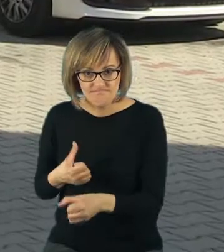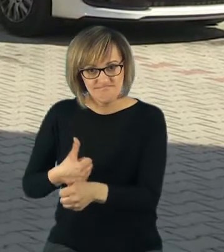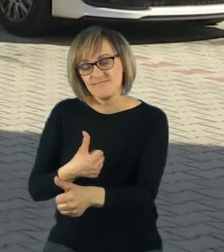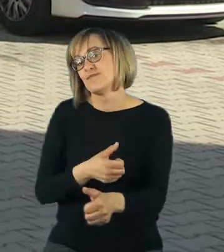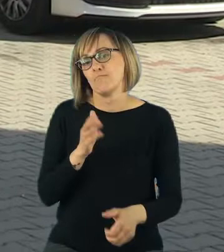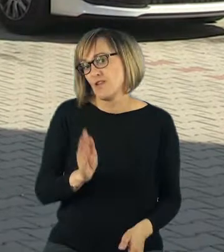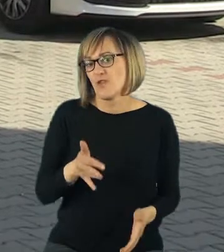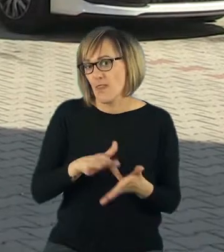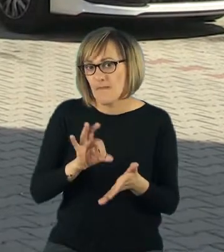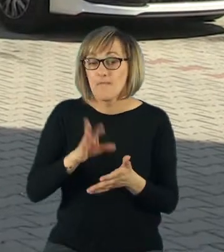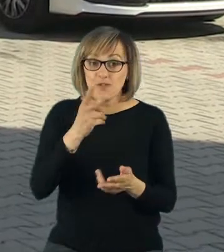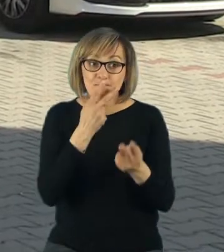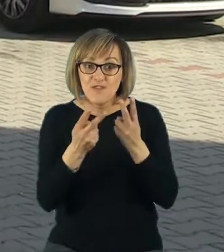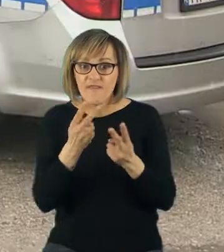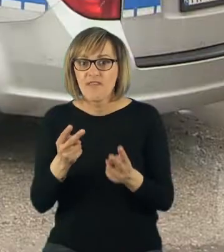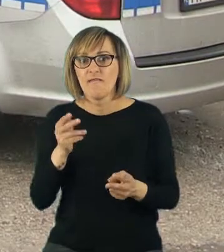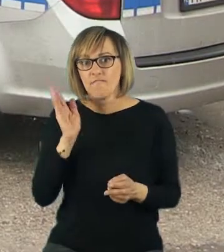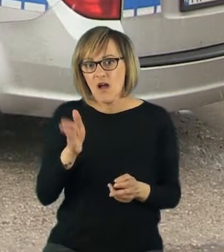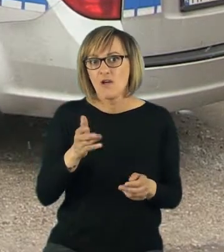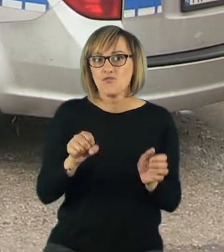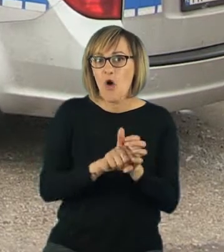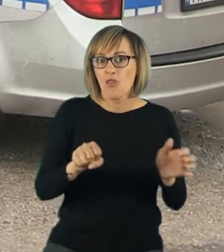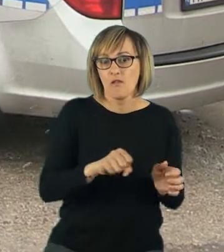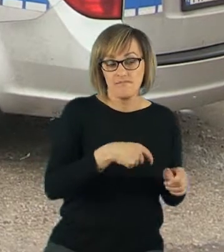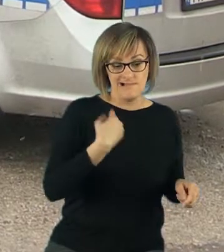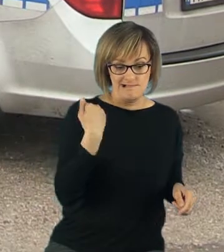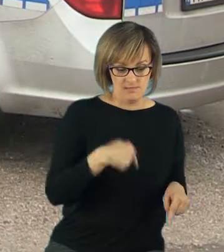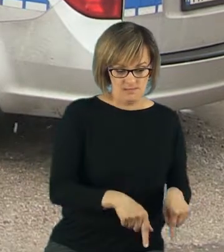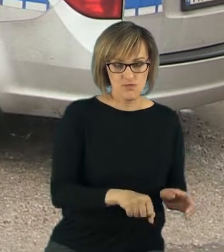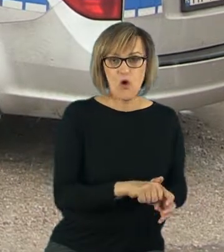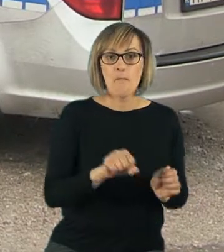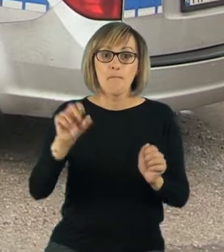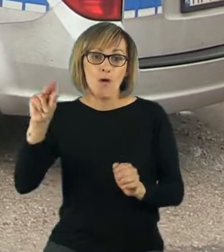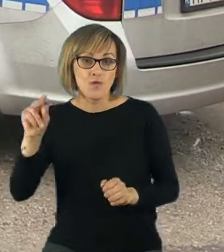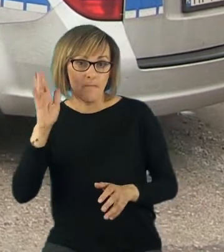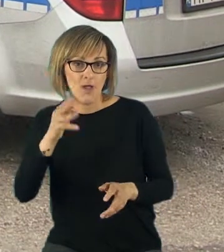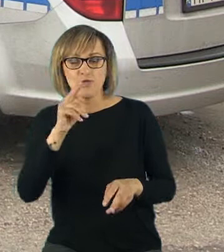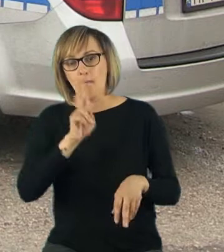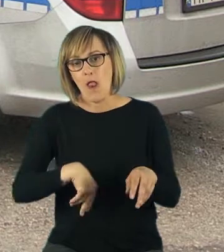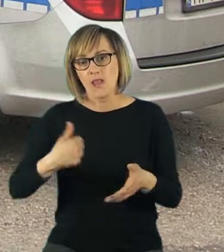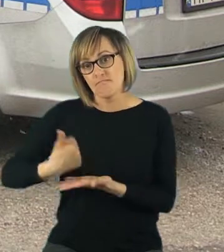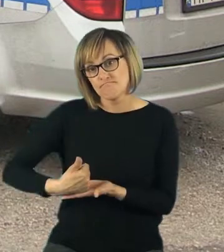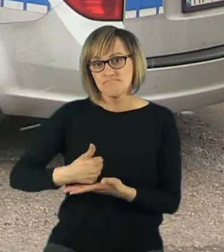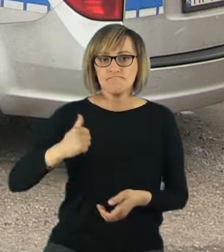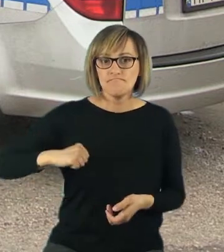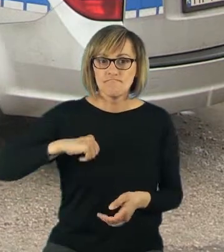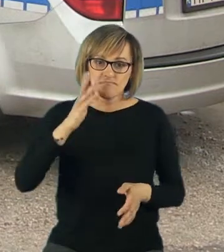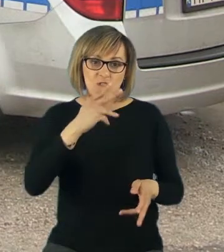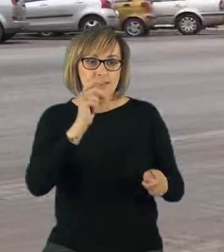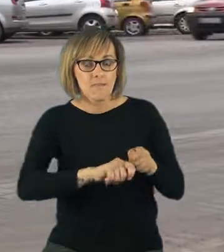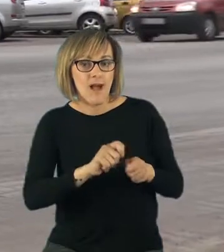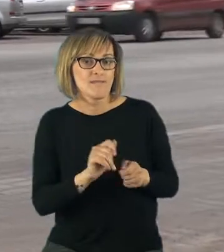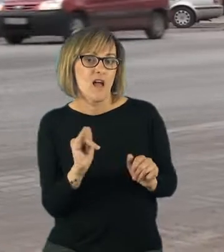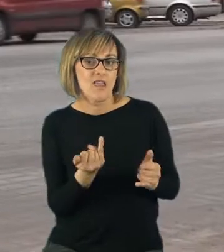drogach przewidujemy już od końca tego tygodnia aż do poniedziałku. Podczas tych dni no oczywiście największym zagrożeniem